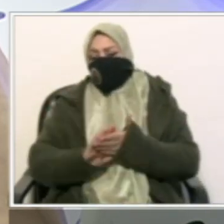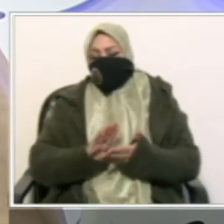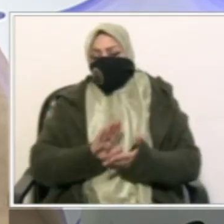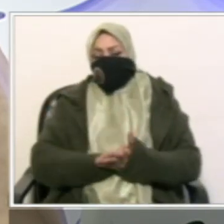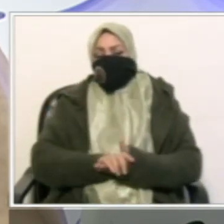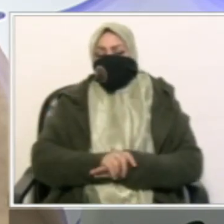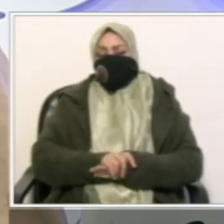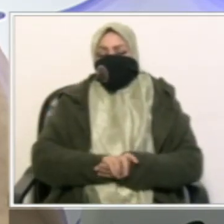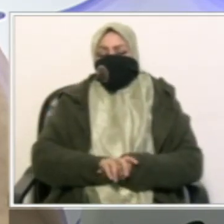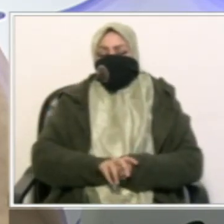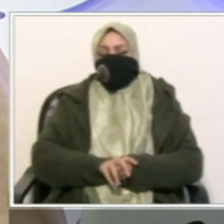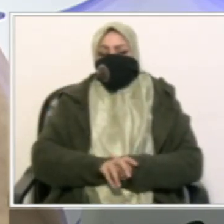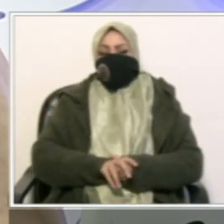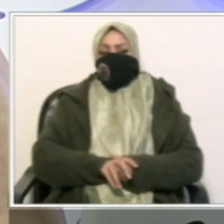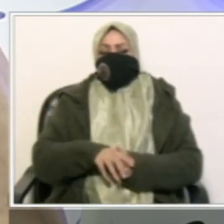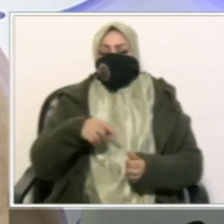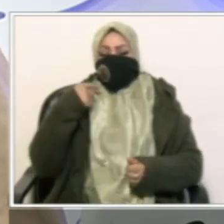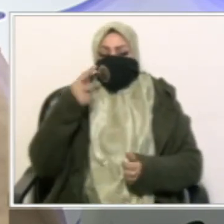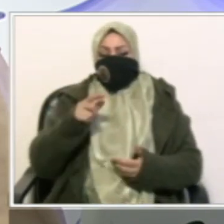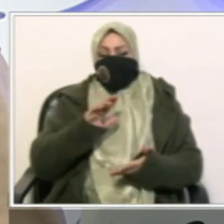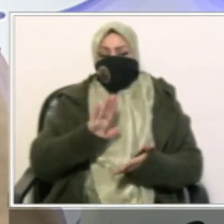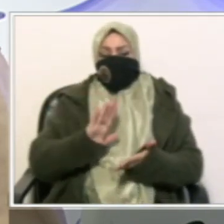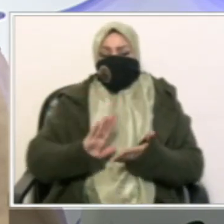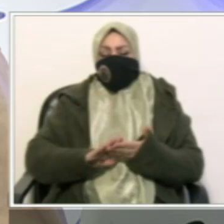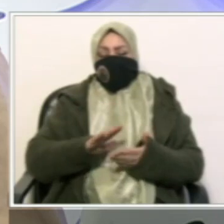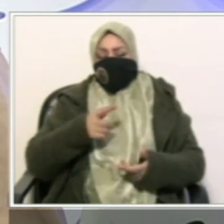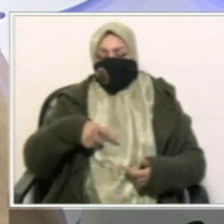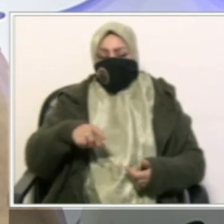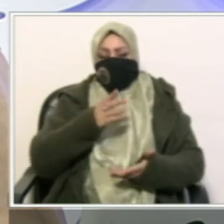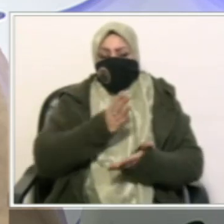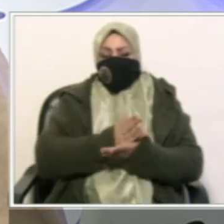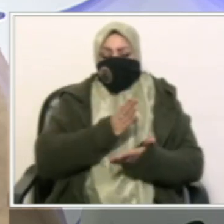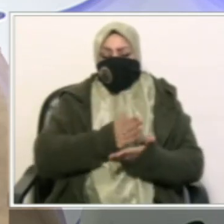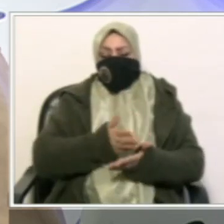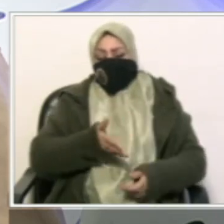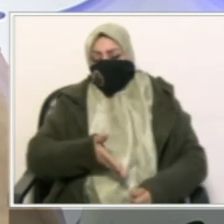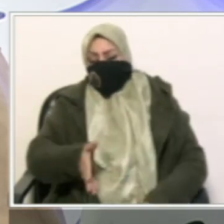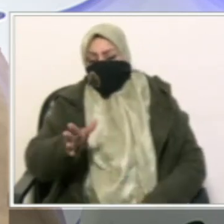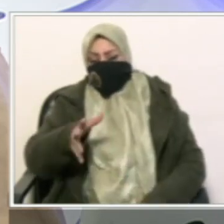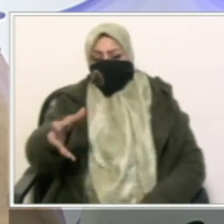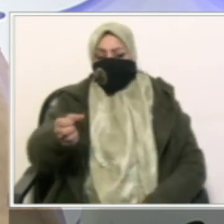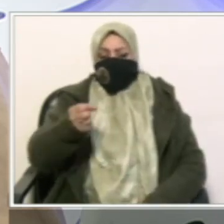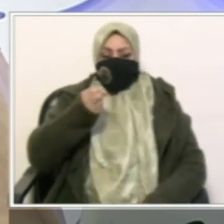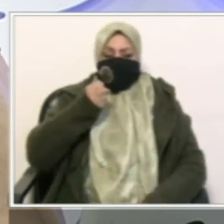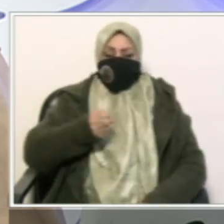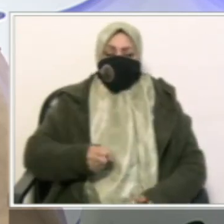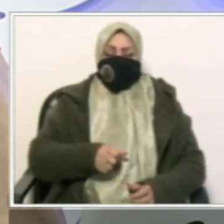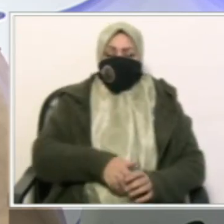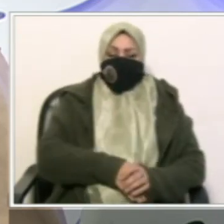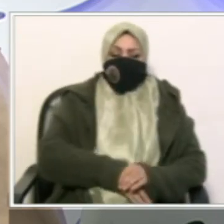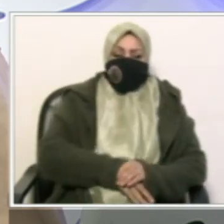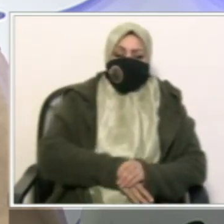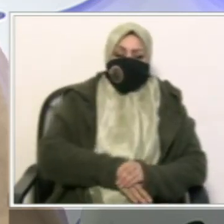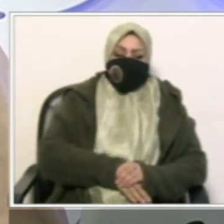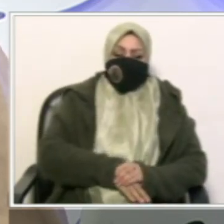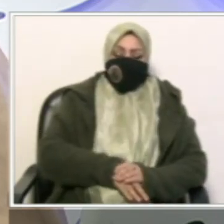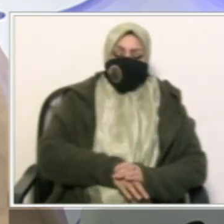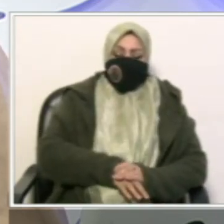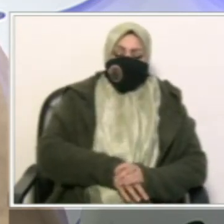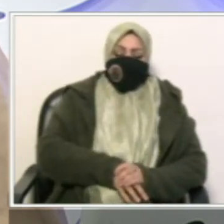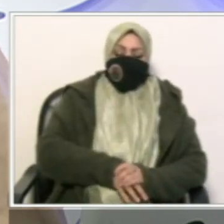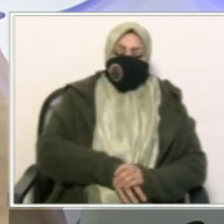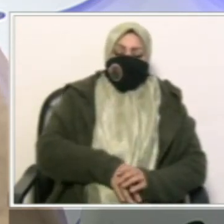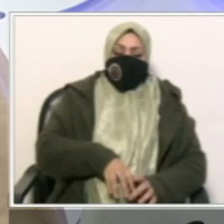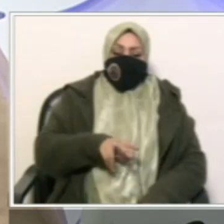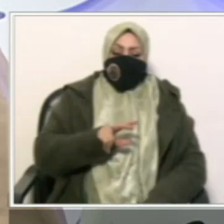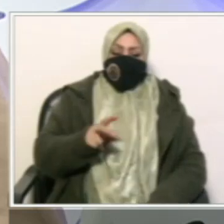الصلاة لإنقاذ الأنفس ولإنقاذ المال المحترم. حتى المال إذا كانوا أنت عندك 500